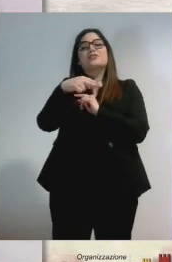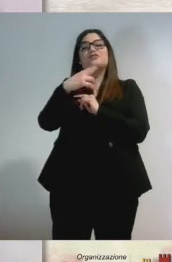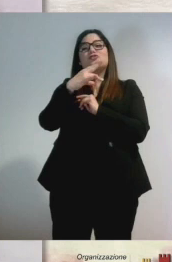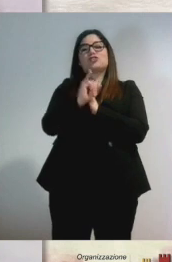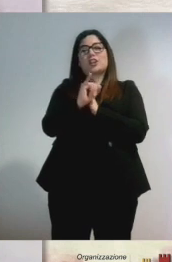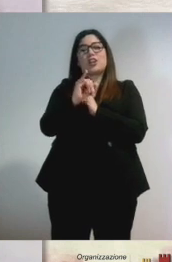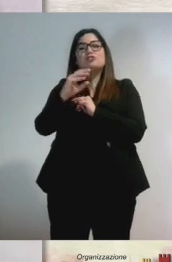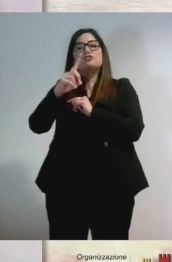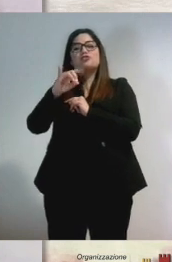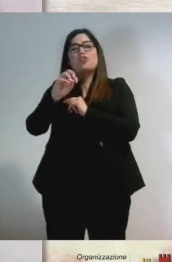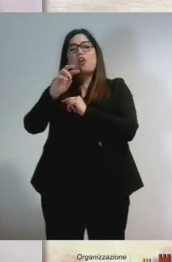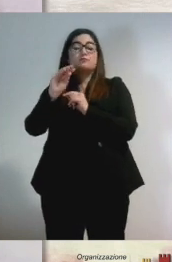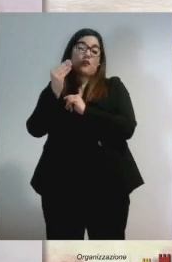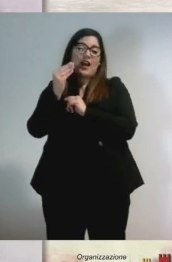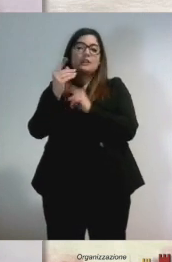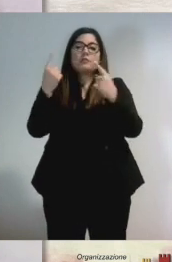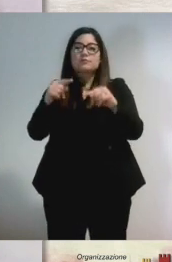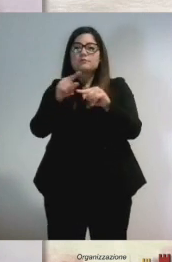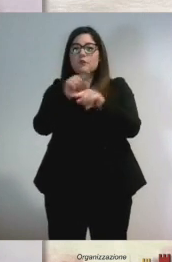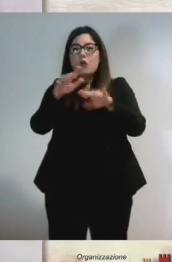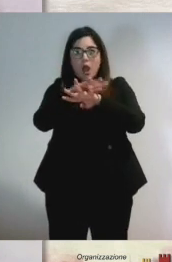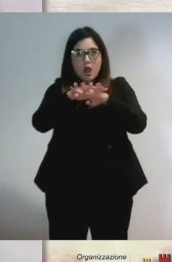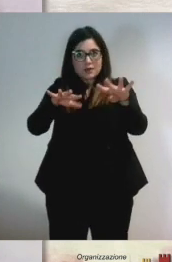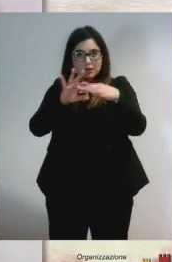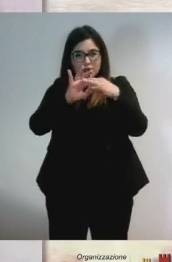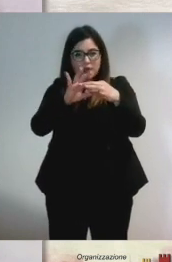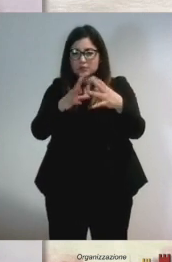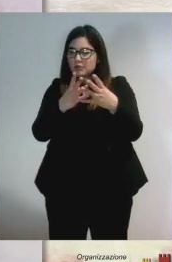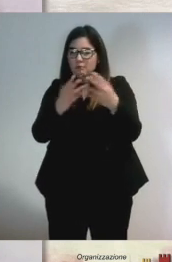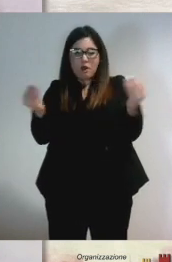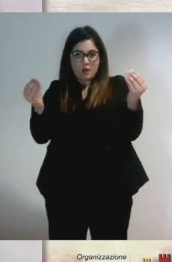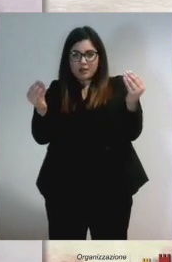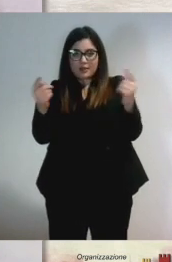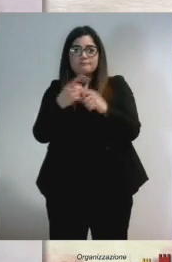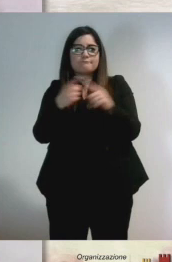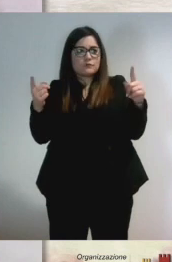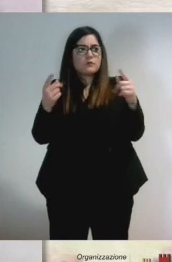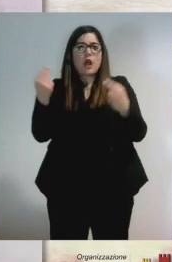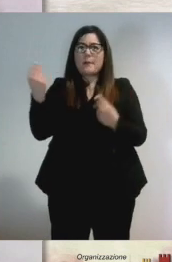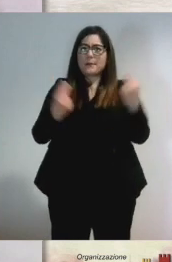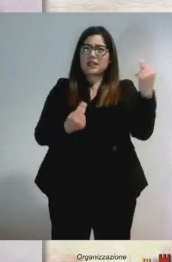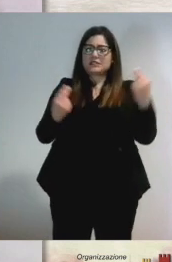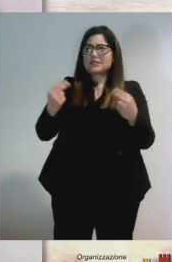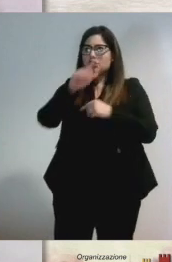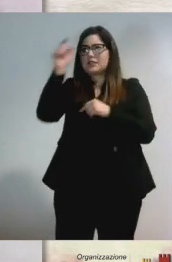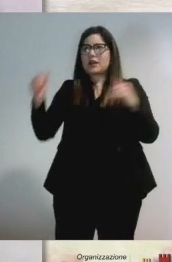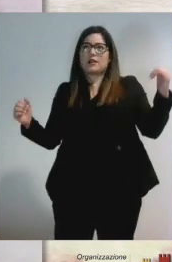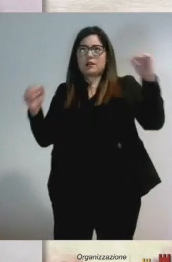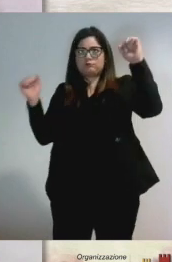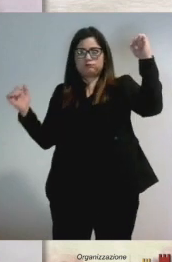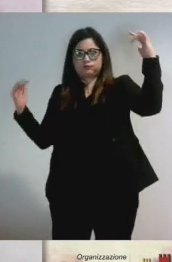e Siete tantissimi eh non è facile mettere insieme tanti amministratori da tutta Italia In una giornata